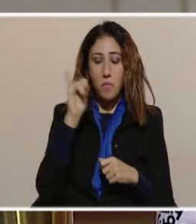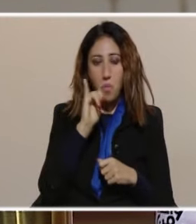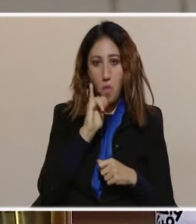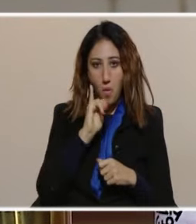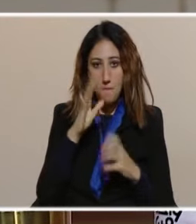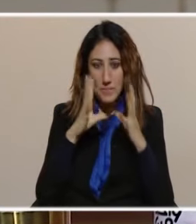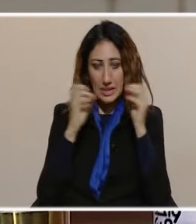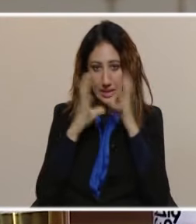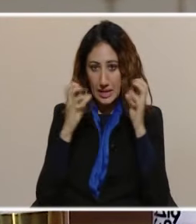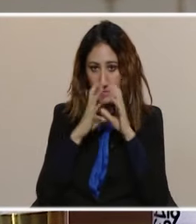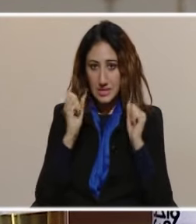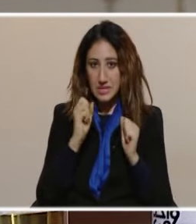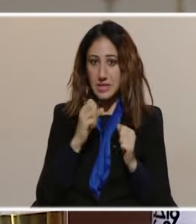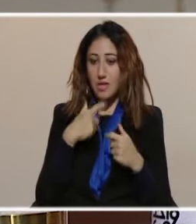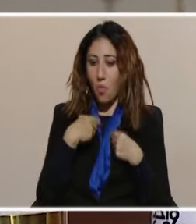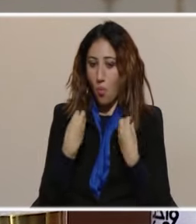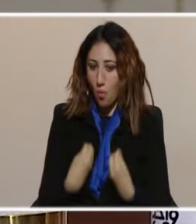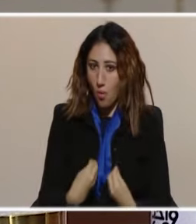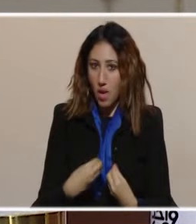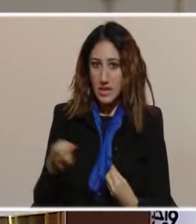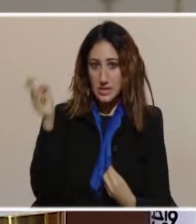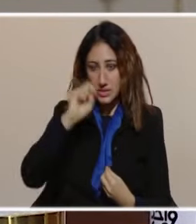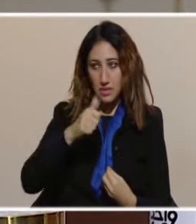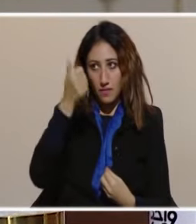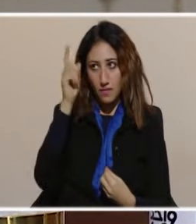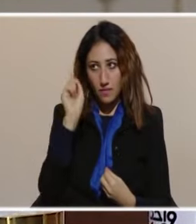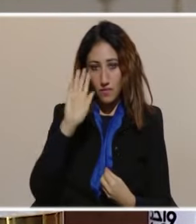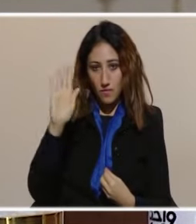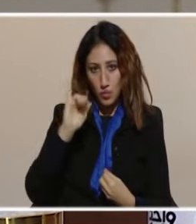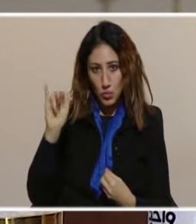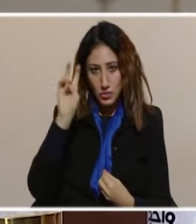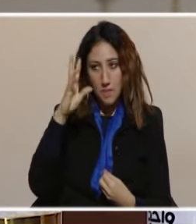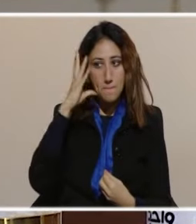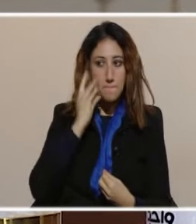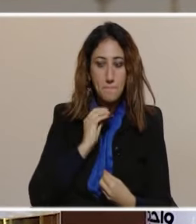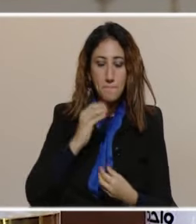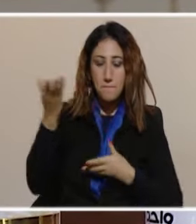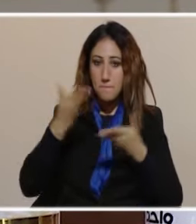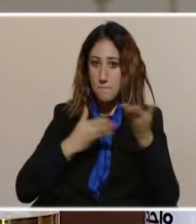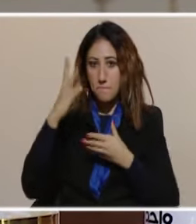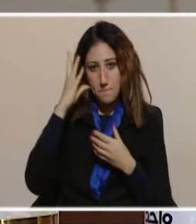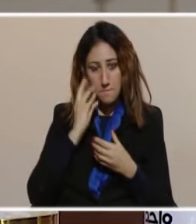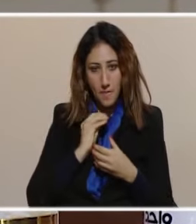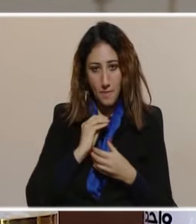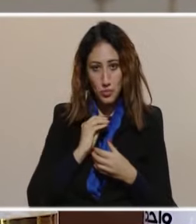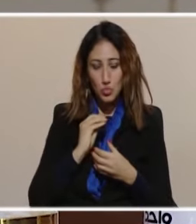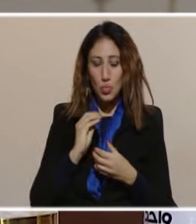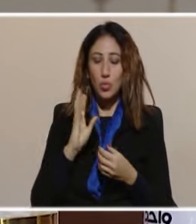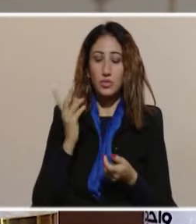فيها معاني النبل والفروسية والقدرة على إسعاد الآخرين من غير ضجة أو